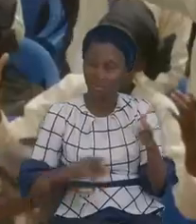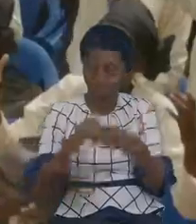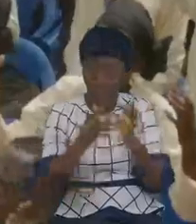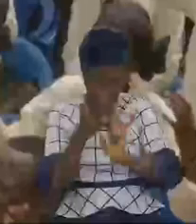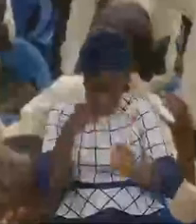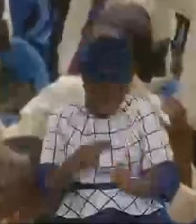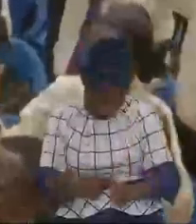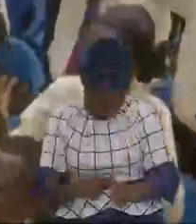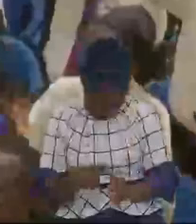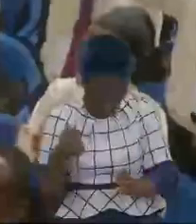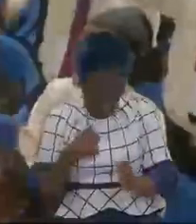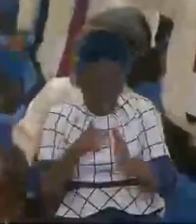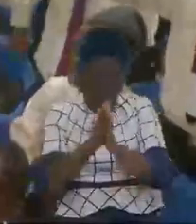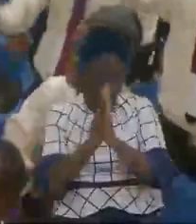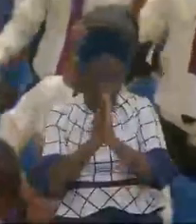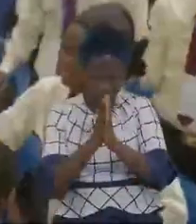prions.